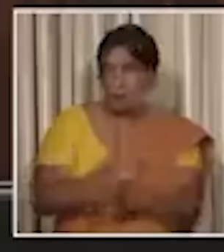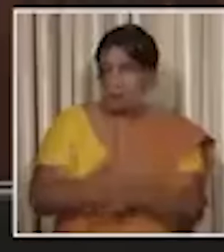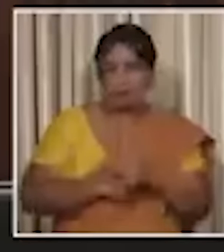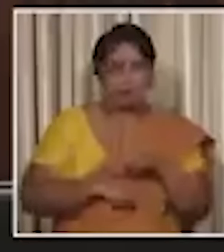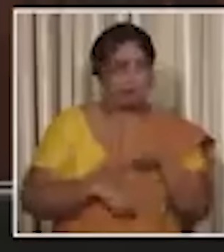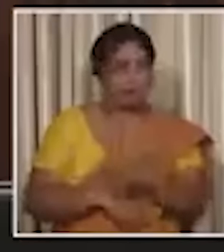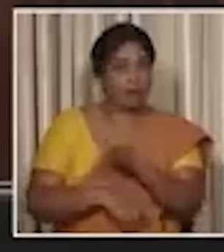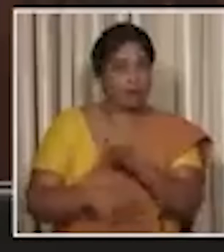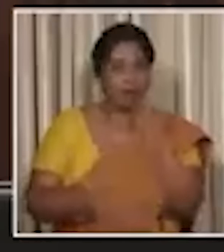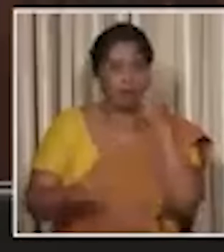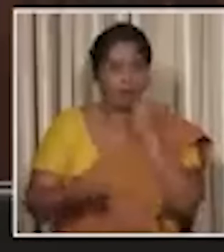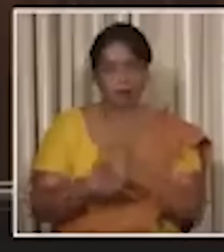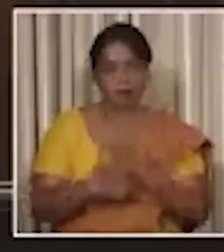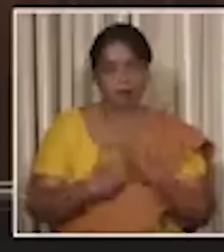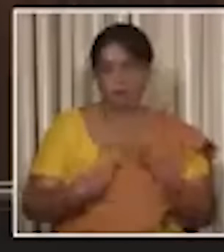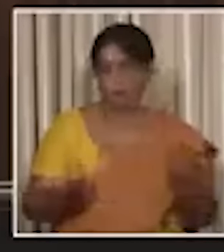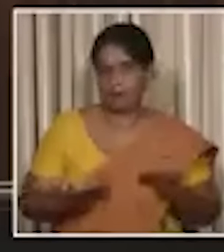இடம்பெறுகின்றது.